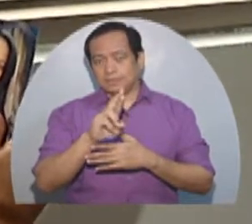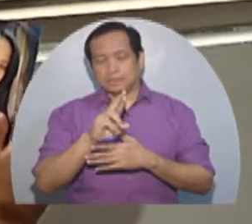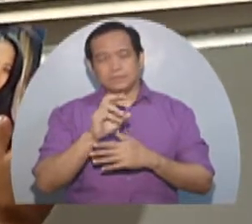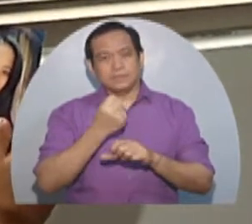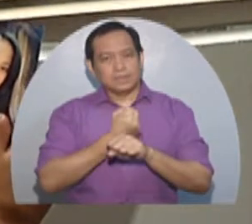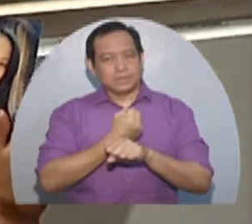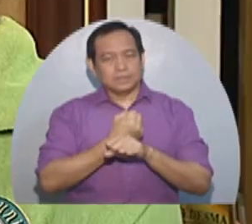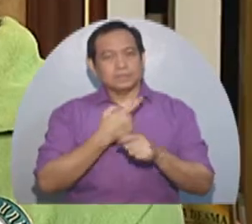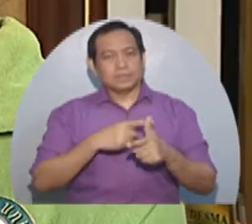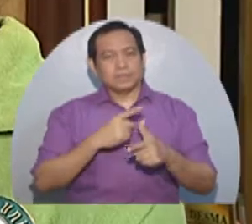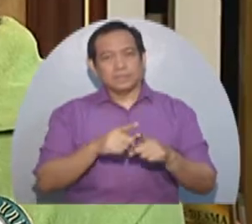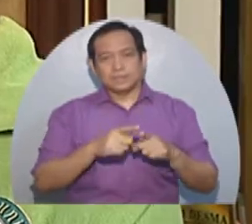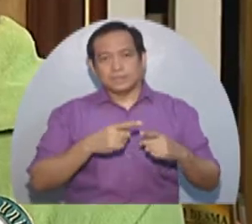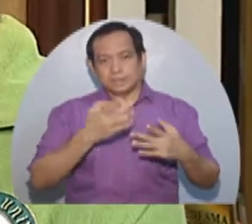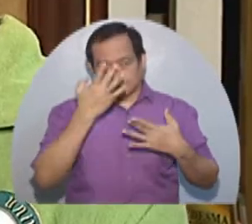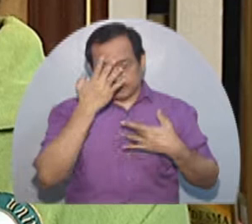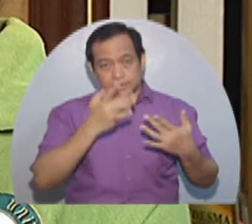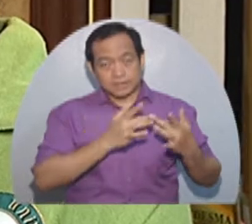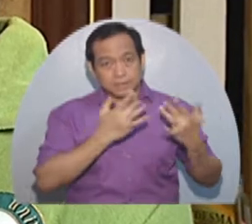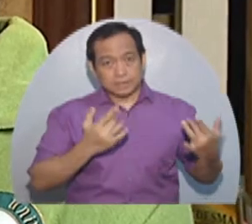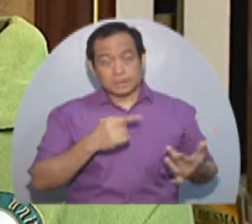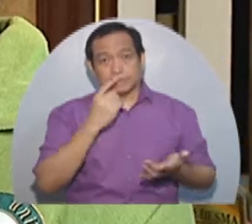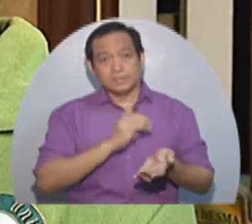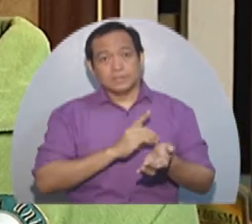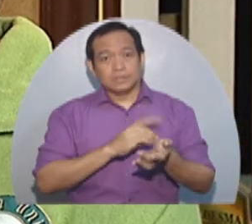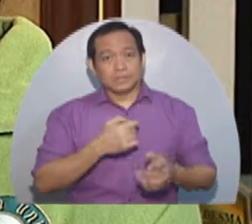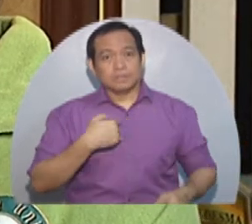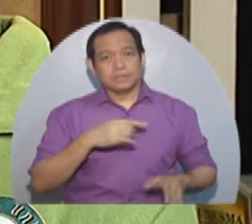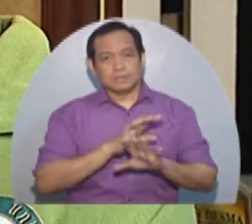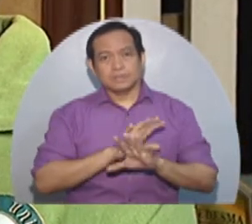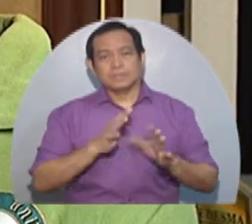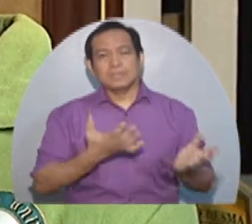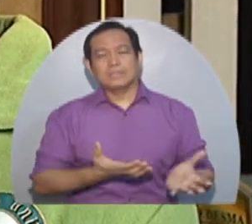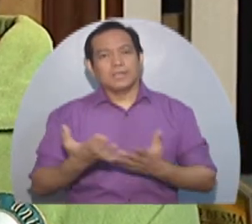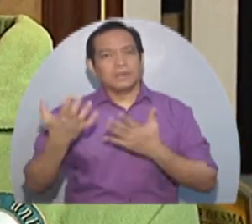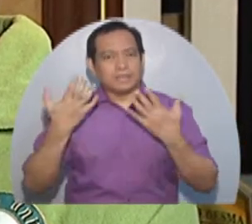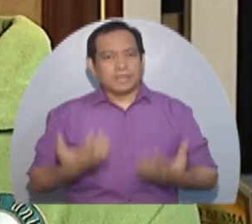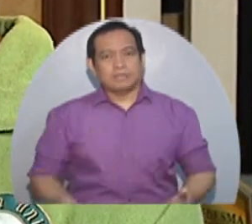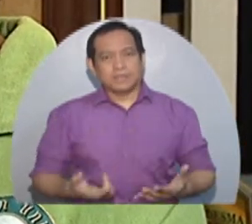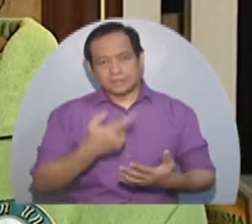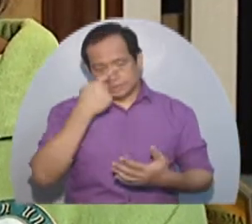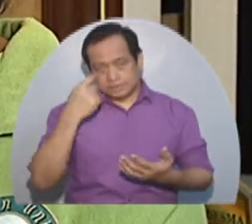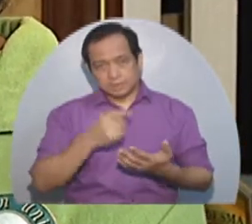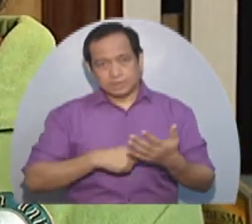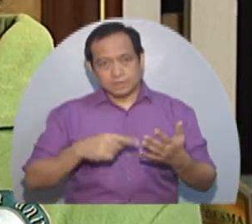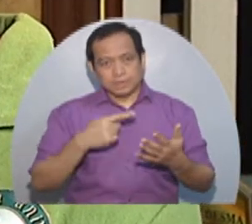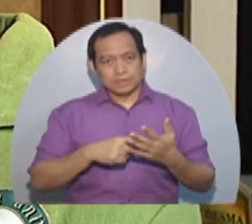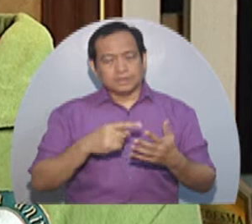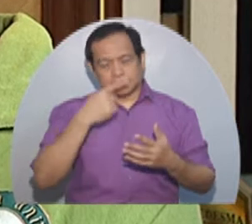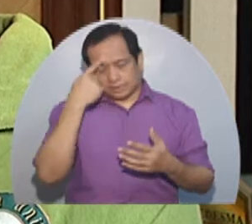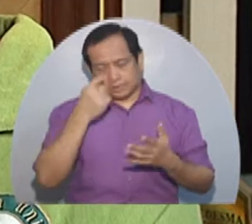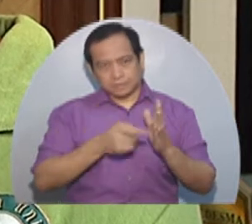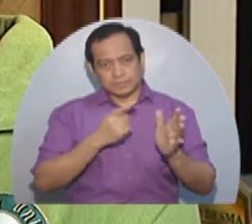sa puso, sabi sa akin nung doktor, wag na raw akong magbubukto. bubuhat kasi hirap.